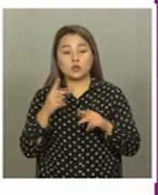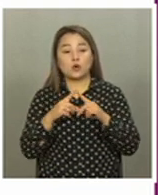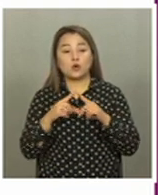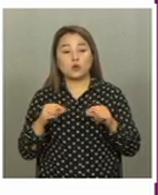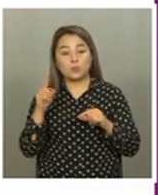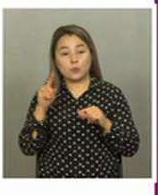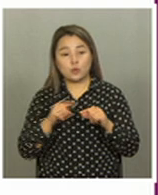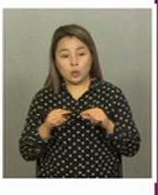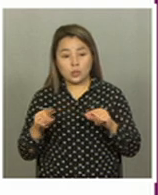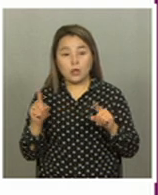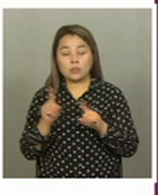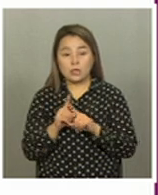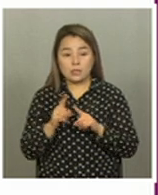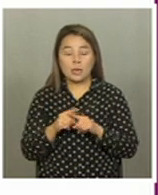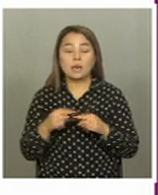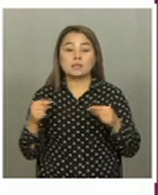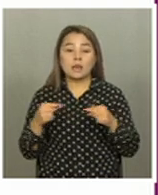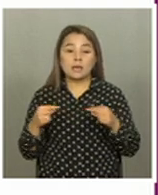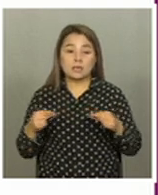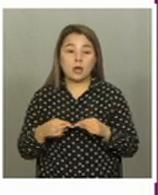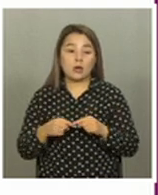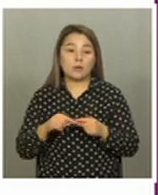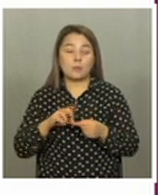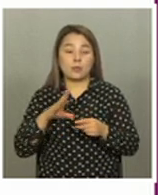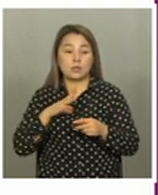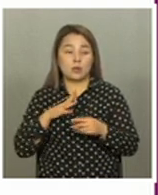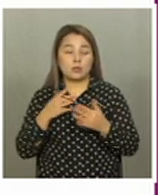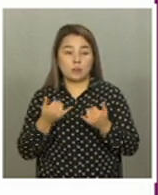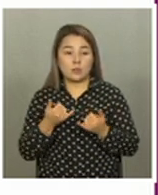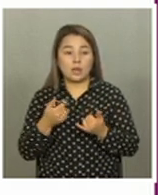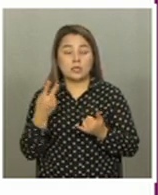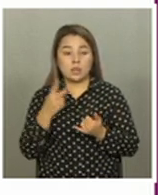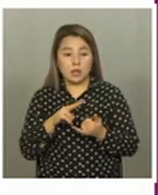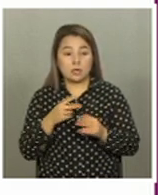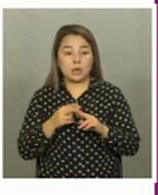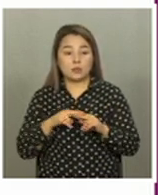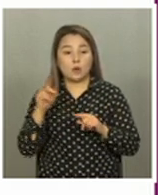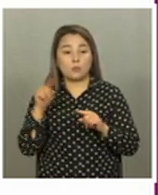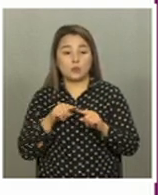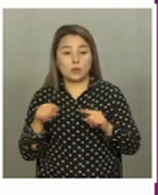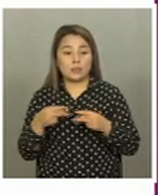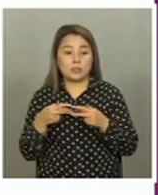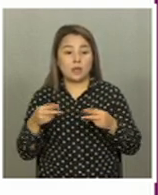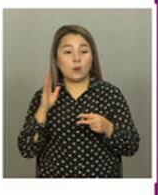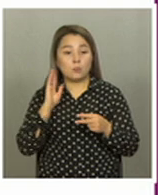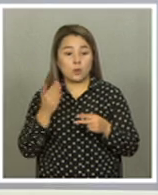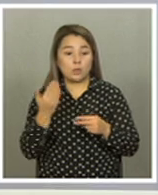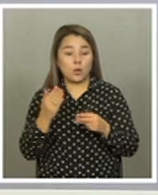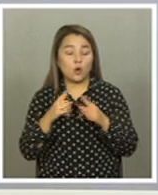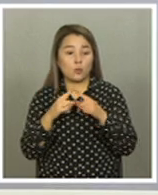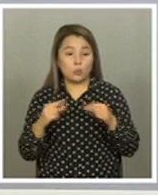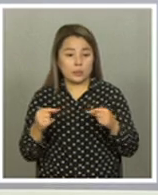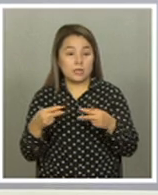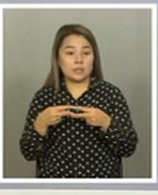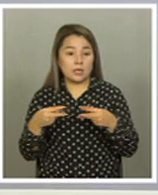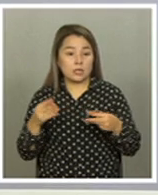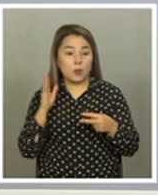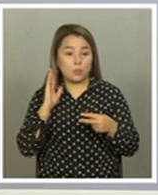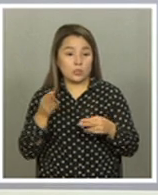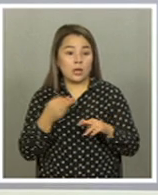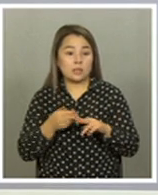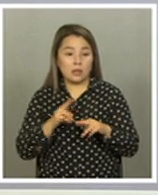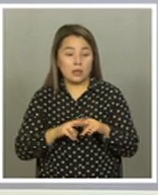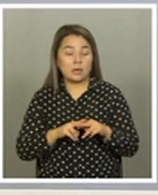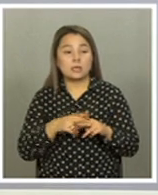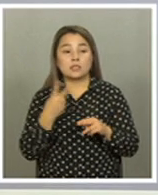қабырғасы мен оған іргелес екі бұрышына тең болса, онда бұл үшбұрыштар тең болады. Мінекей екінші